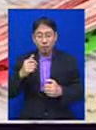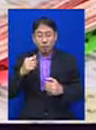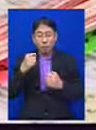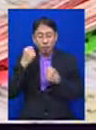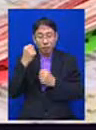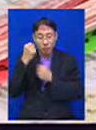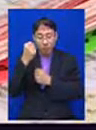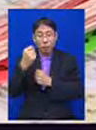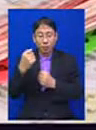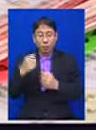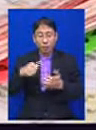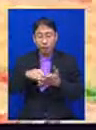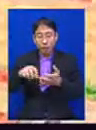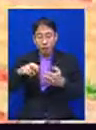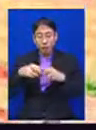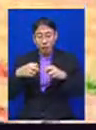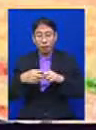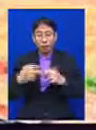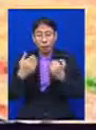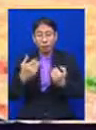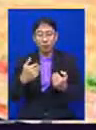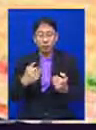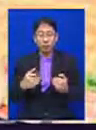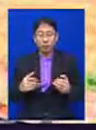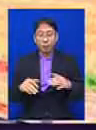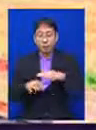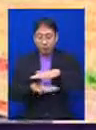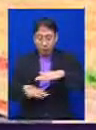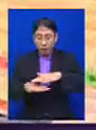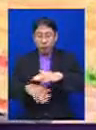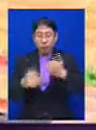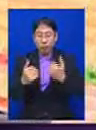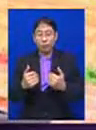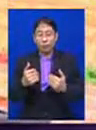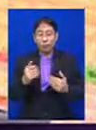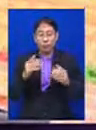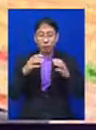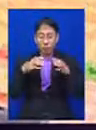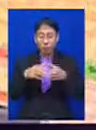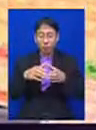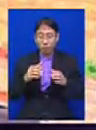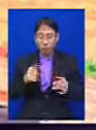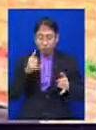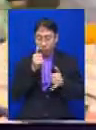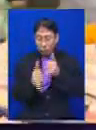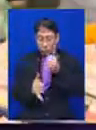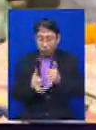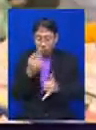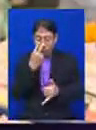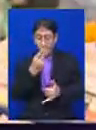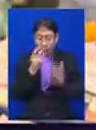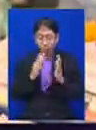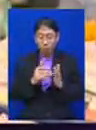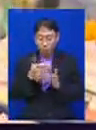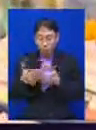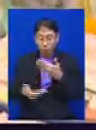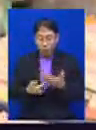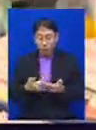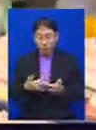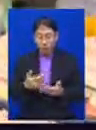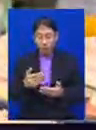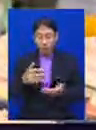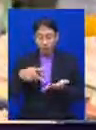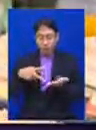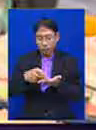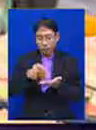ลากที่ต้องเร่งเข้ามาแก้ไขโดยในเบื้องต้นจะมีเจ้าหน้าที่ของสำนักสลากลงพื้นที่คัดกรองตัวแทนจำหน่ายรายย่อยเพื่อตัดต